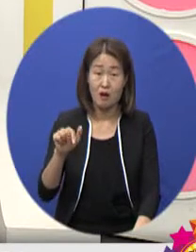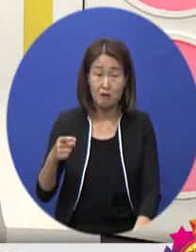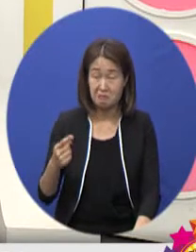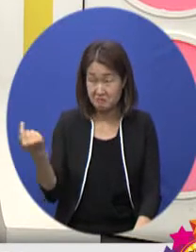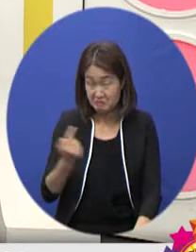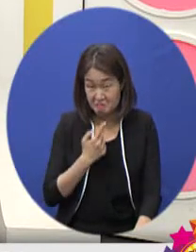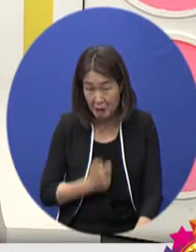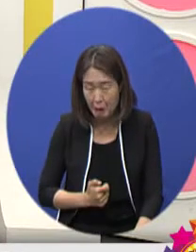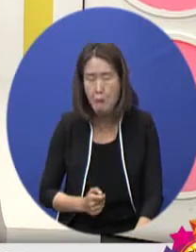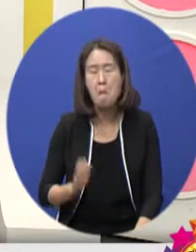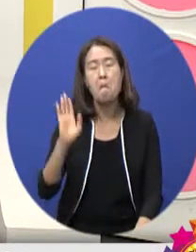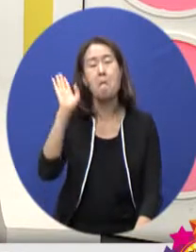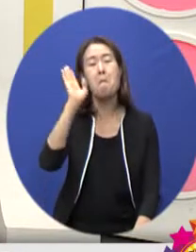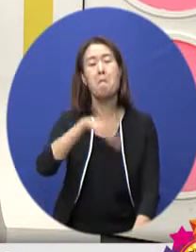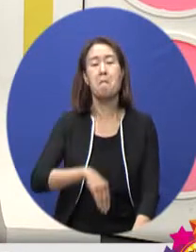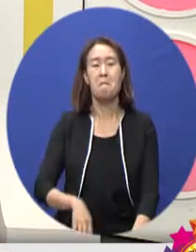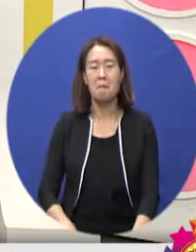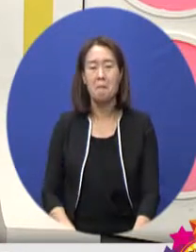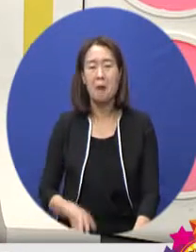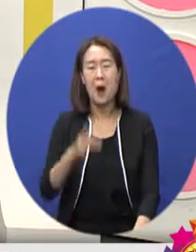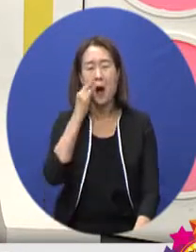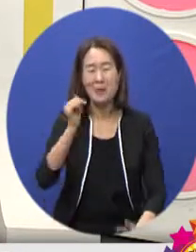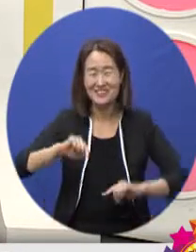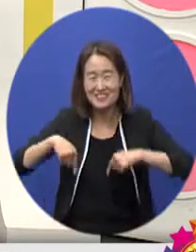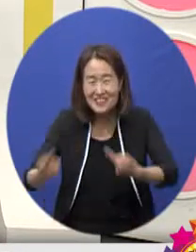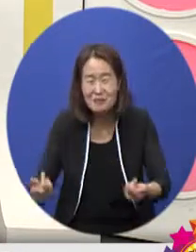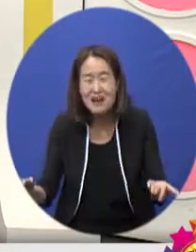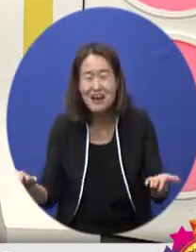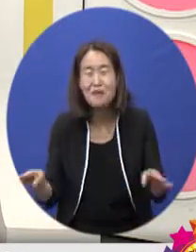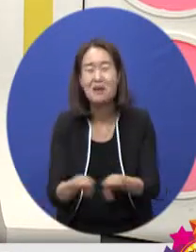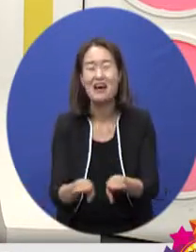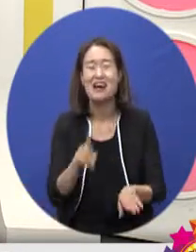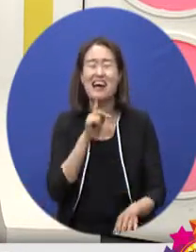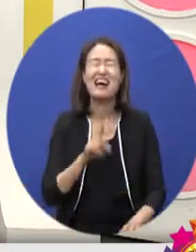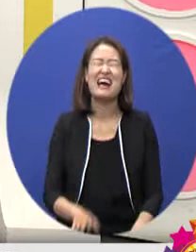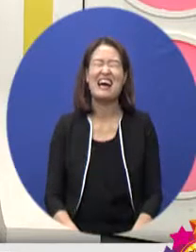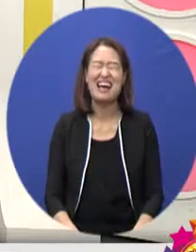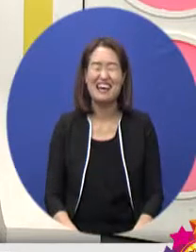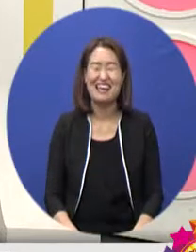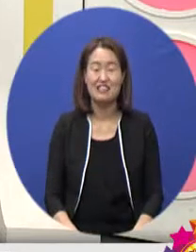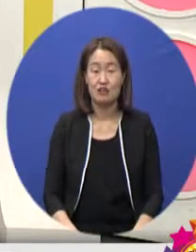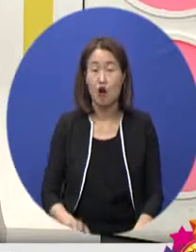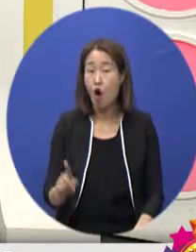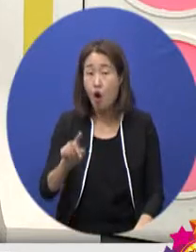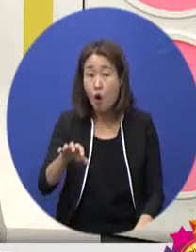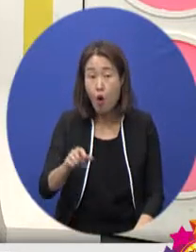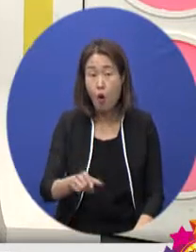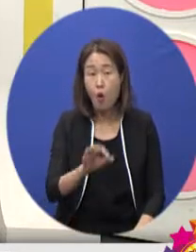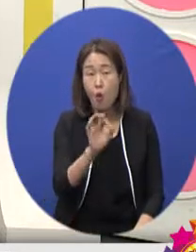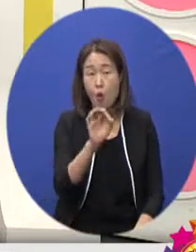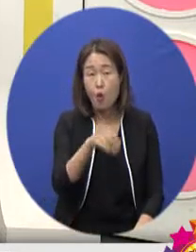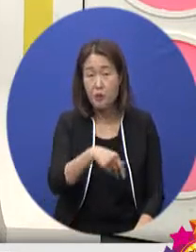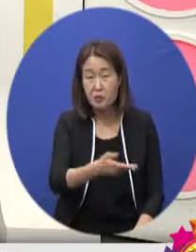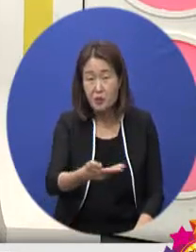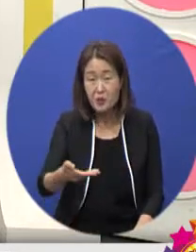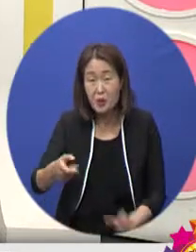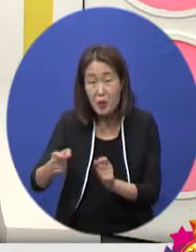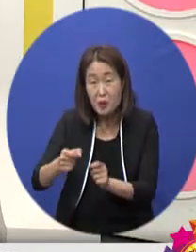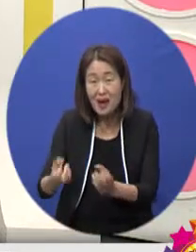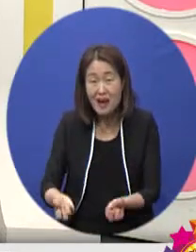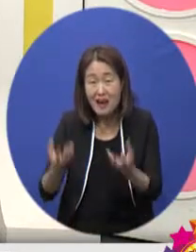네. 아. 어머님이 안 가셨었네. 양평 어디께? 개천에서 그 와글와글 음악회 하잖아요. 네.